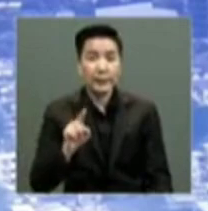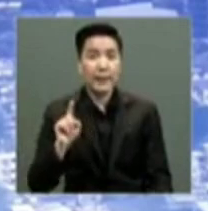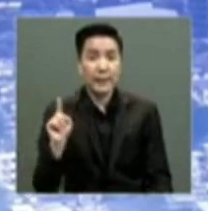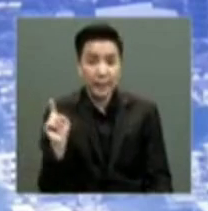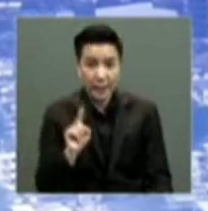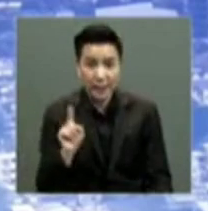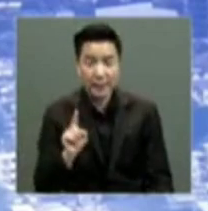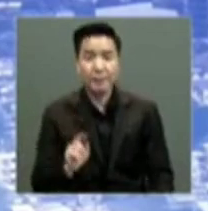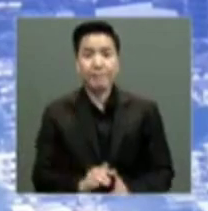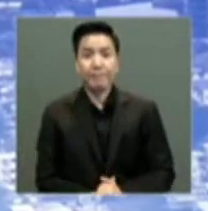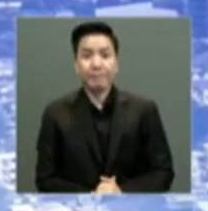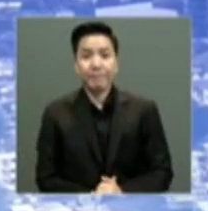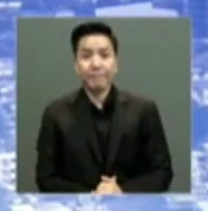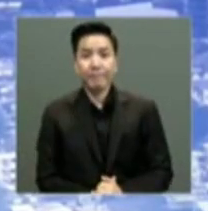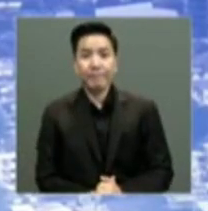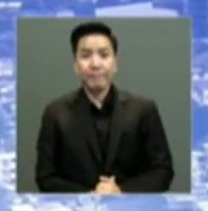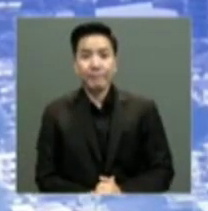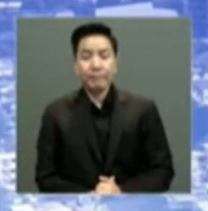ขอเบอร์